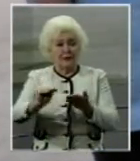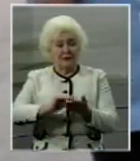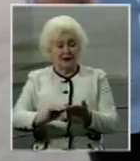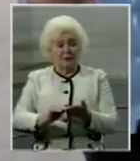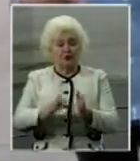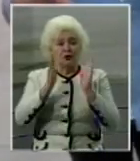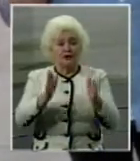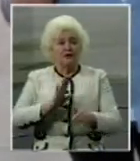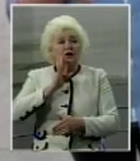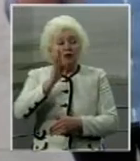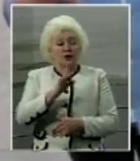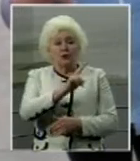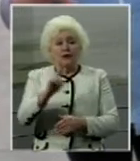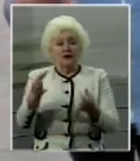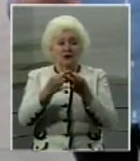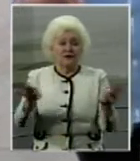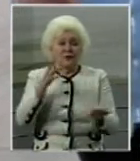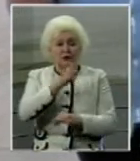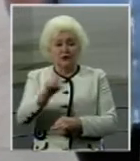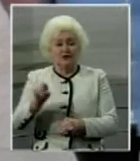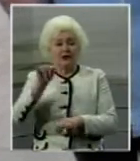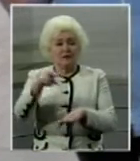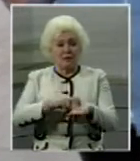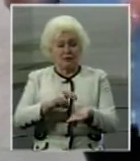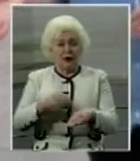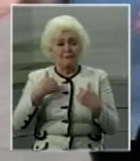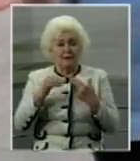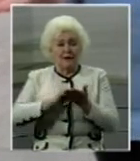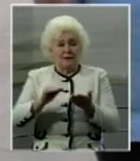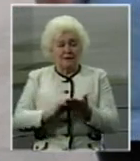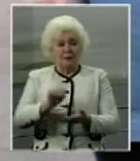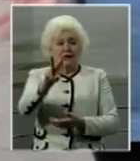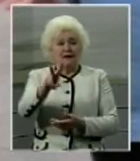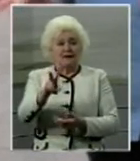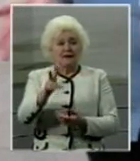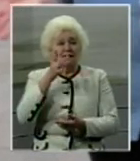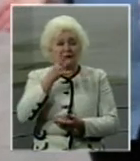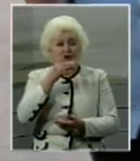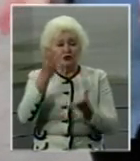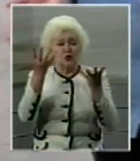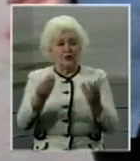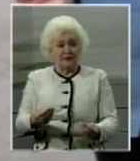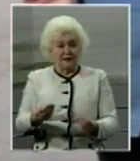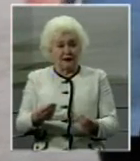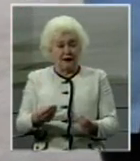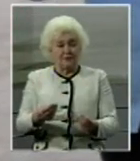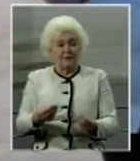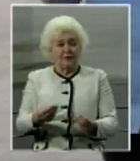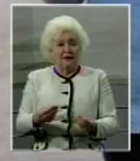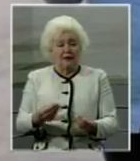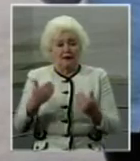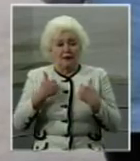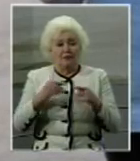не тільки на утро, як у свободне время у врача. От, наприклад, записали нас на 12 часов дня, до 12 годин.